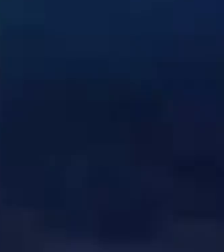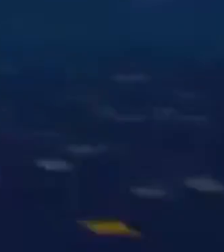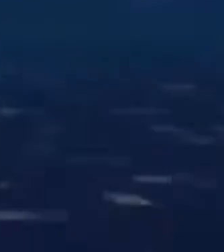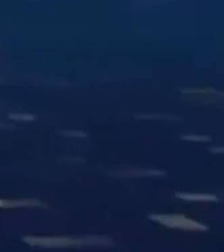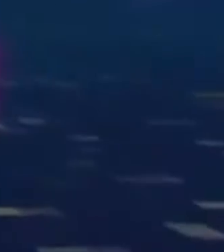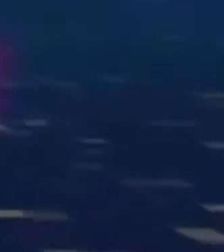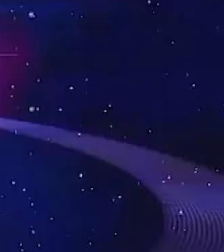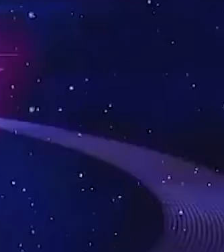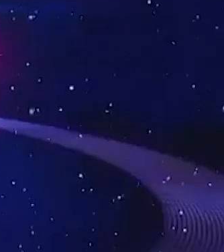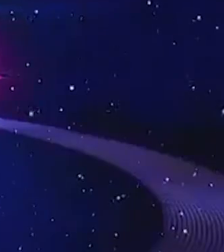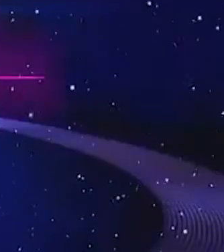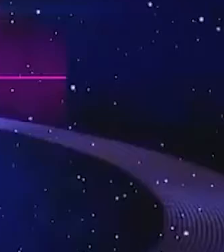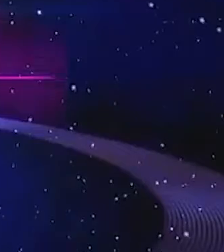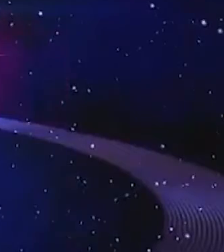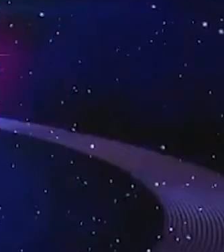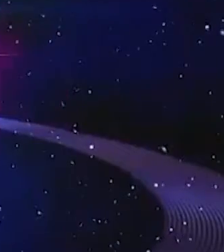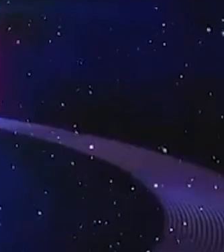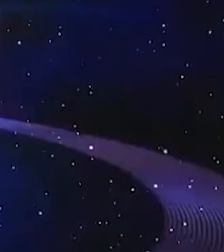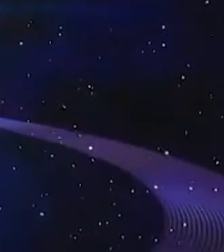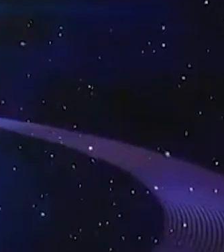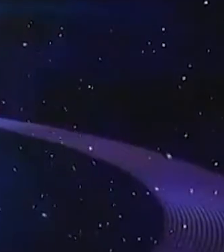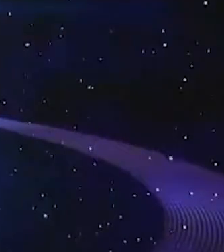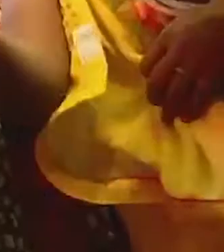सत्य समाचार, तटस्थ विचार,